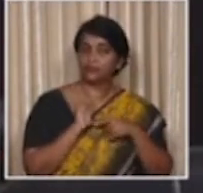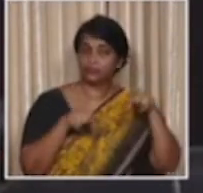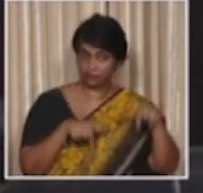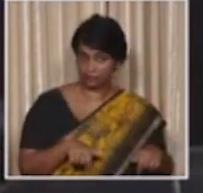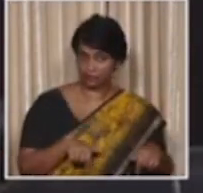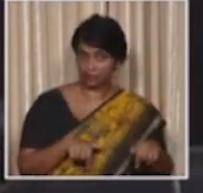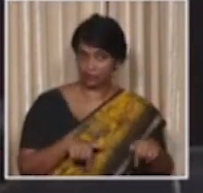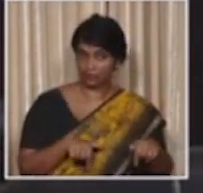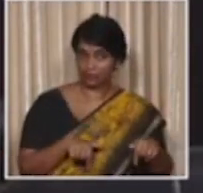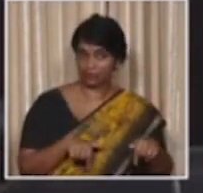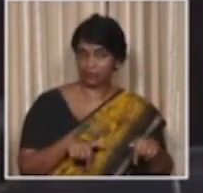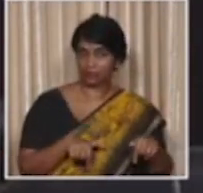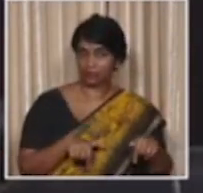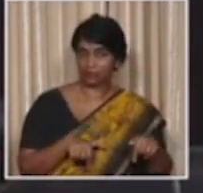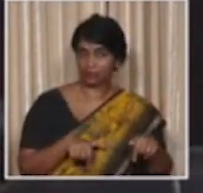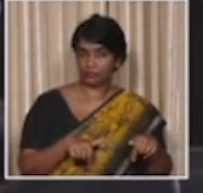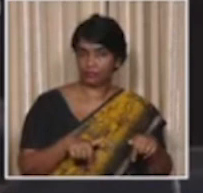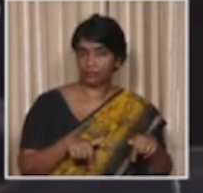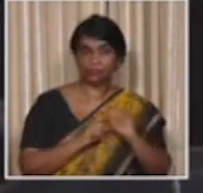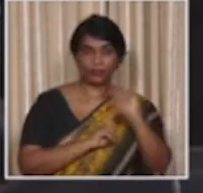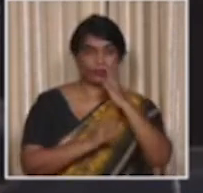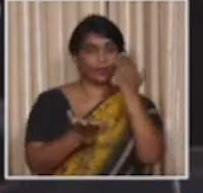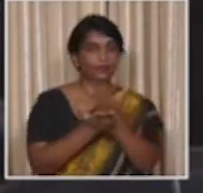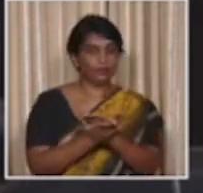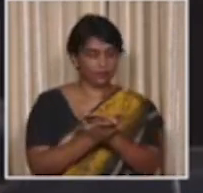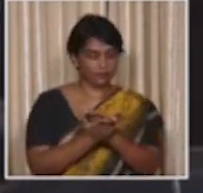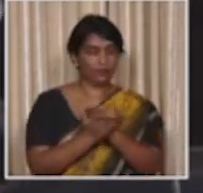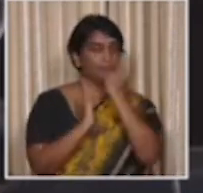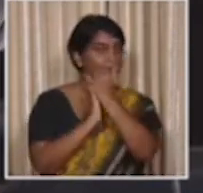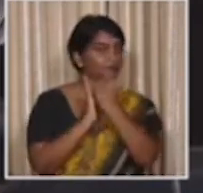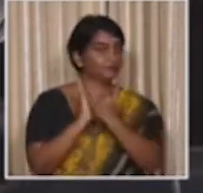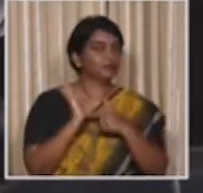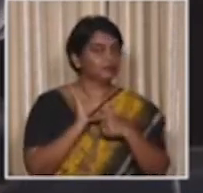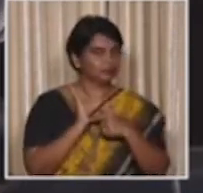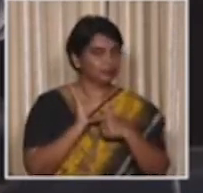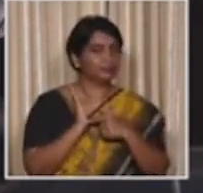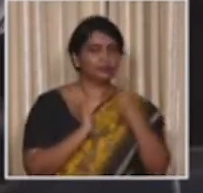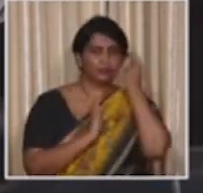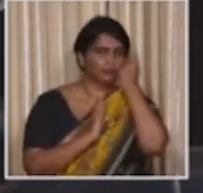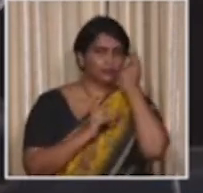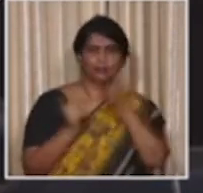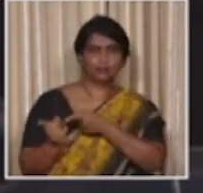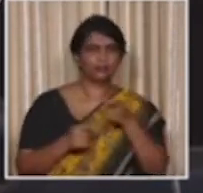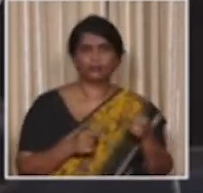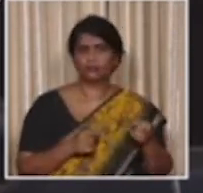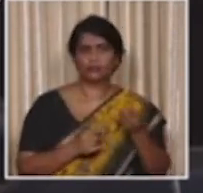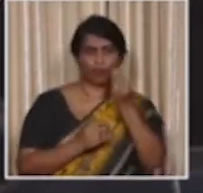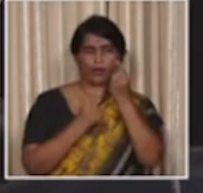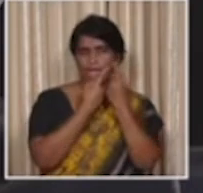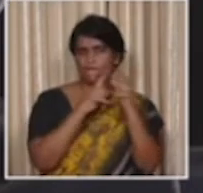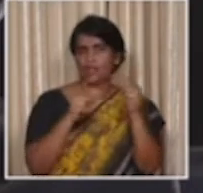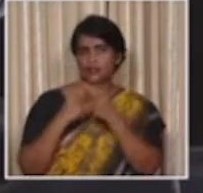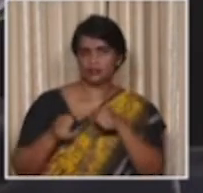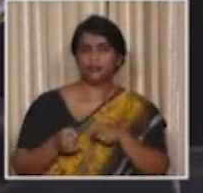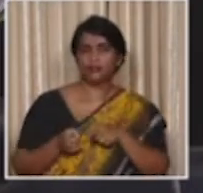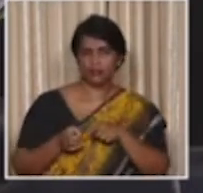මේ අපේ මේ සභාවට ඉදිරිපත් කරලා තියෙන න්‍යාය පත්‍රයේ තියෙන යෝජනාව අතර පොඩි පරස්පරයක්